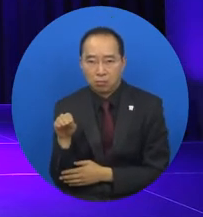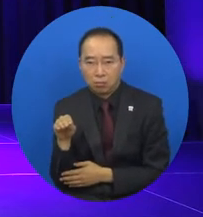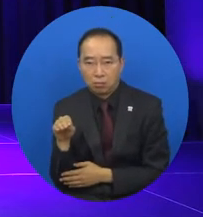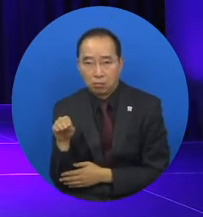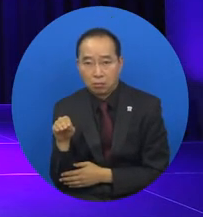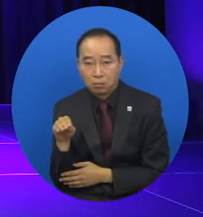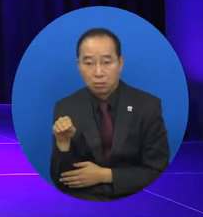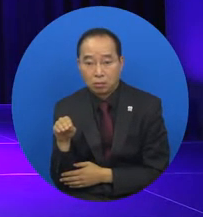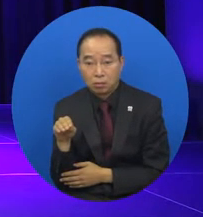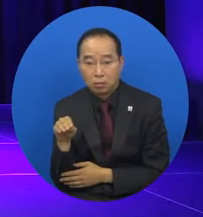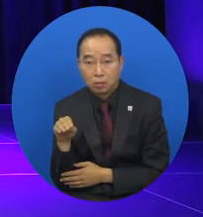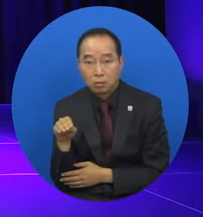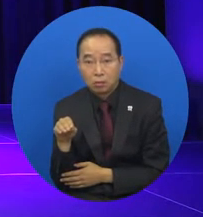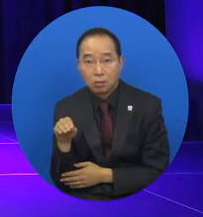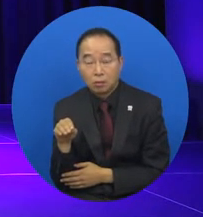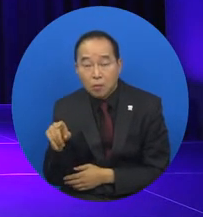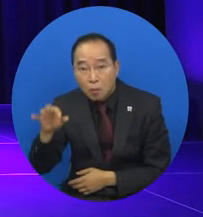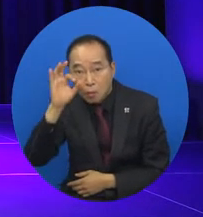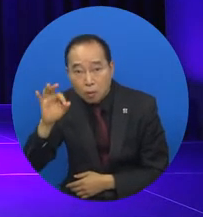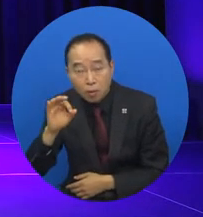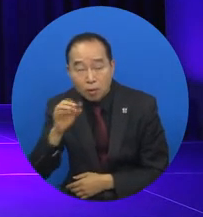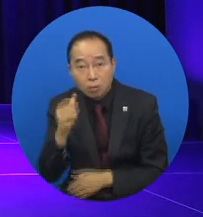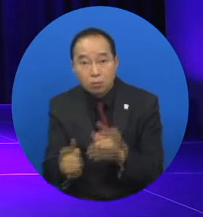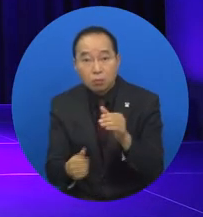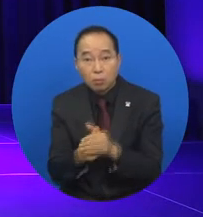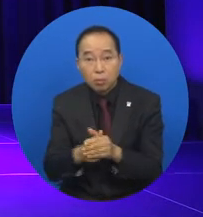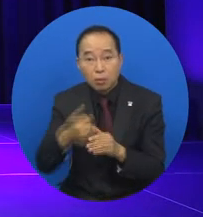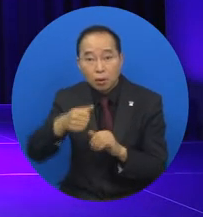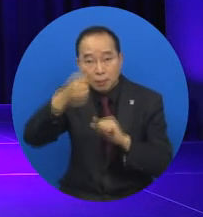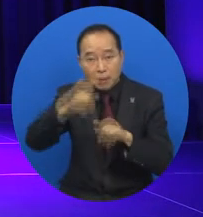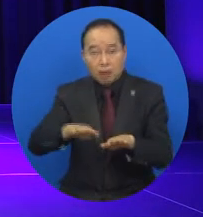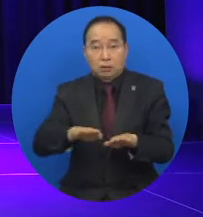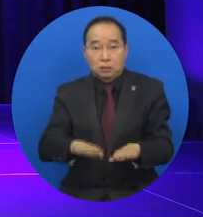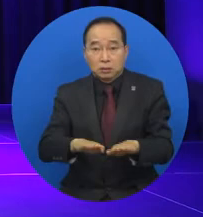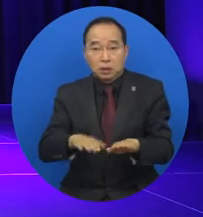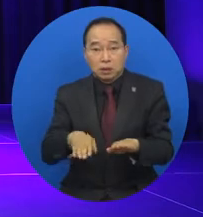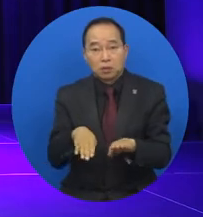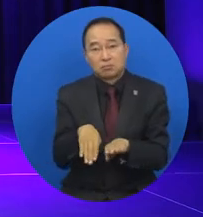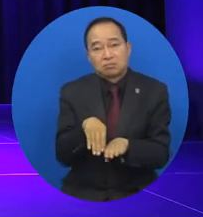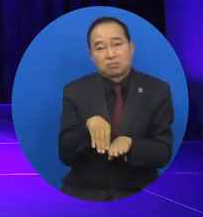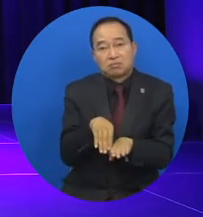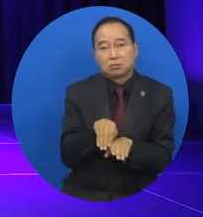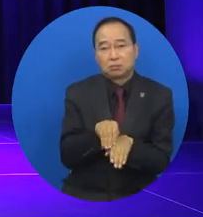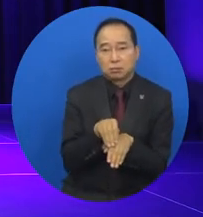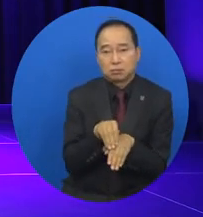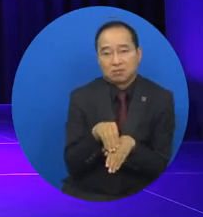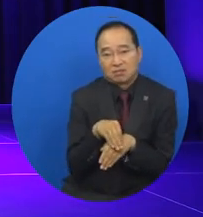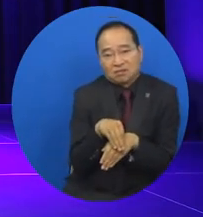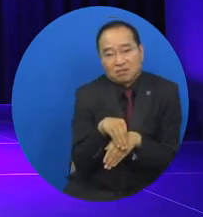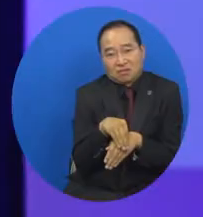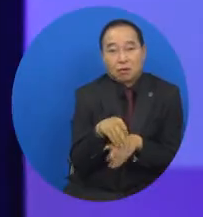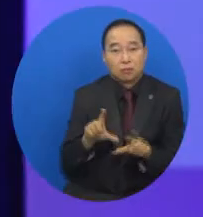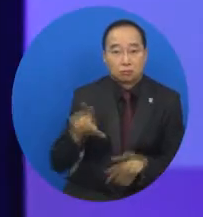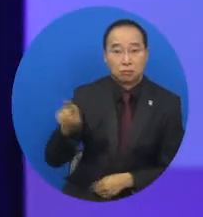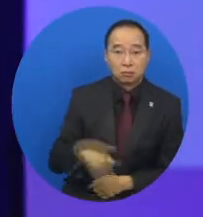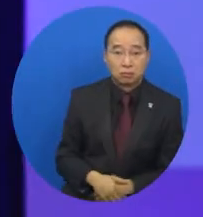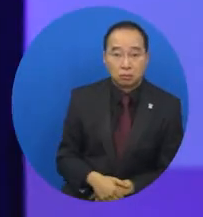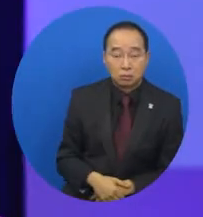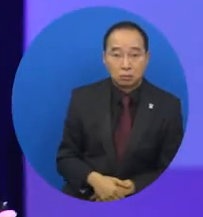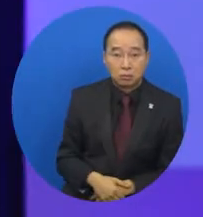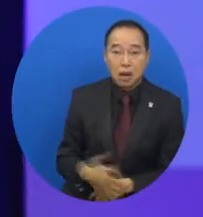가장 큰 특징은 두 발이 땅에 닿지 않고 있었습니다. 다 꼬여 있거나 들려 있었어요.